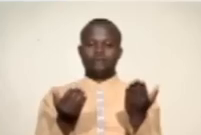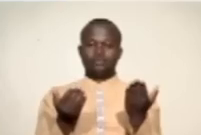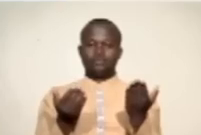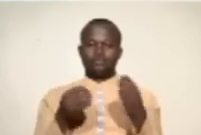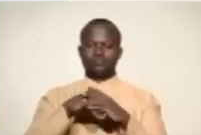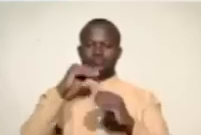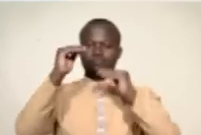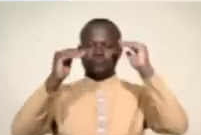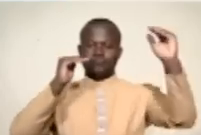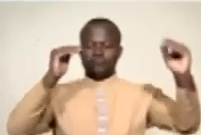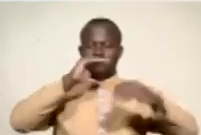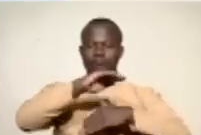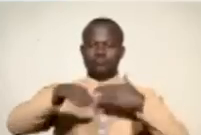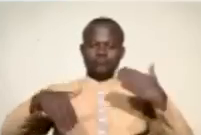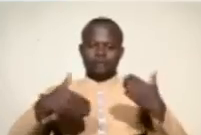mu nzego